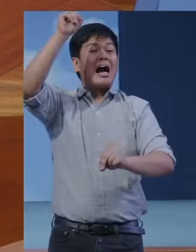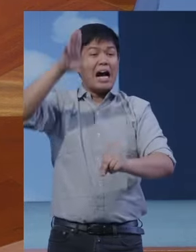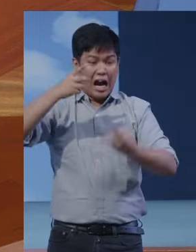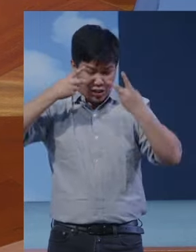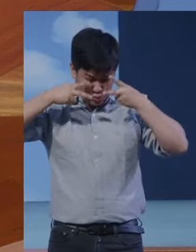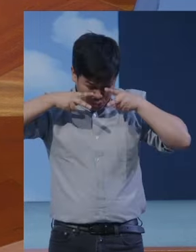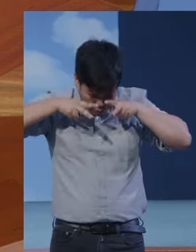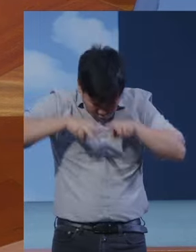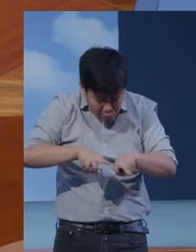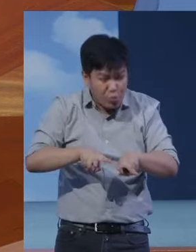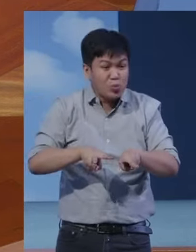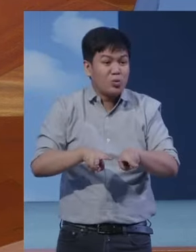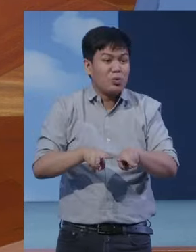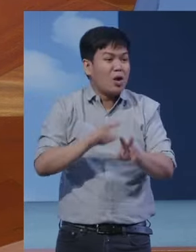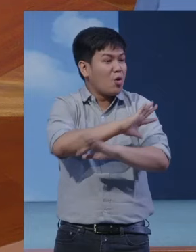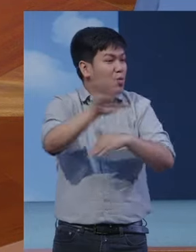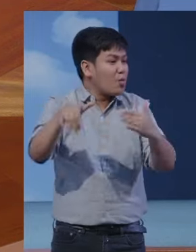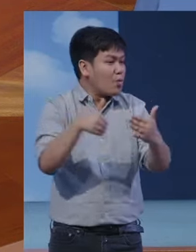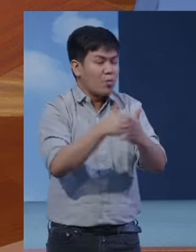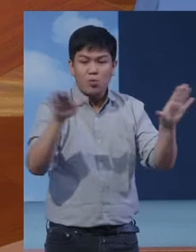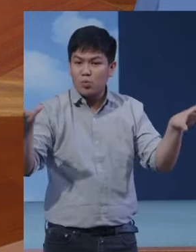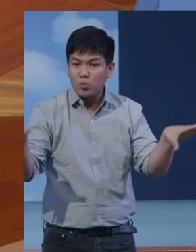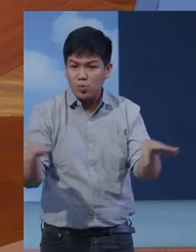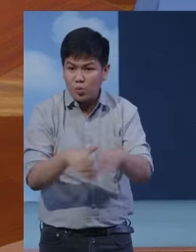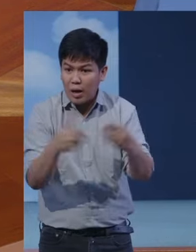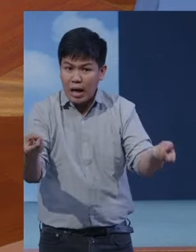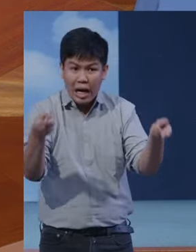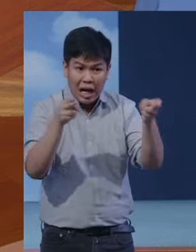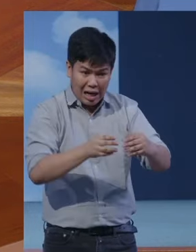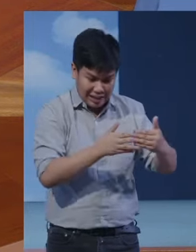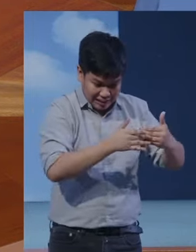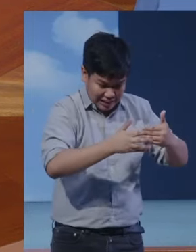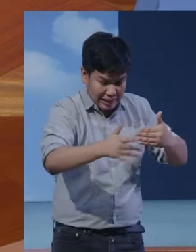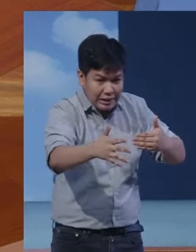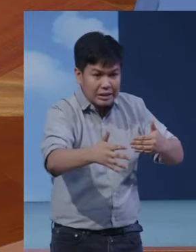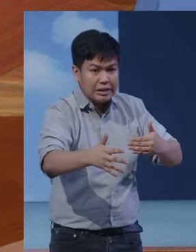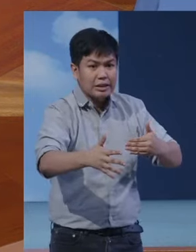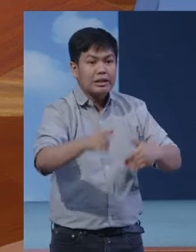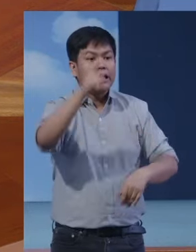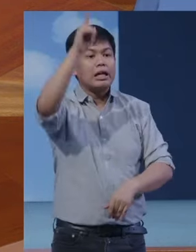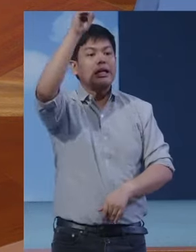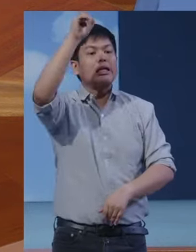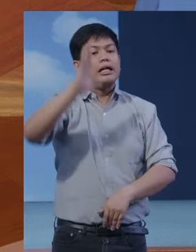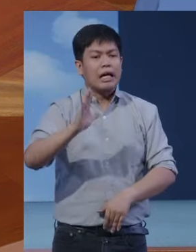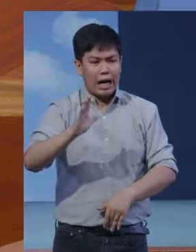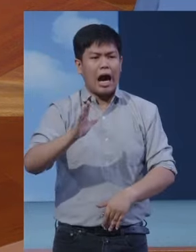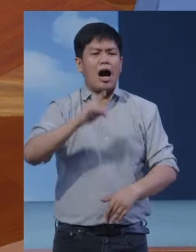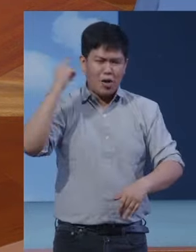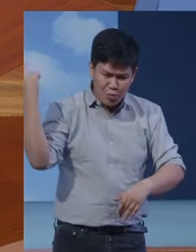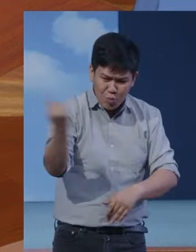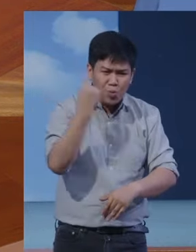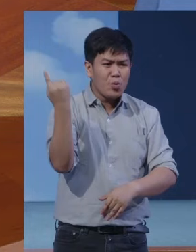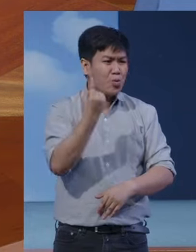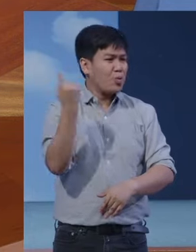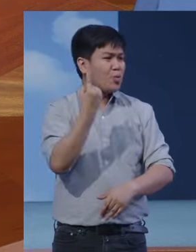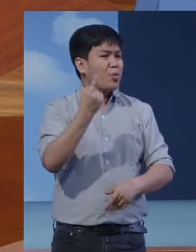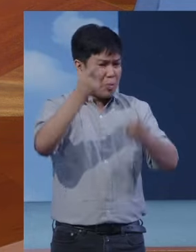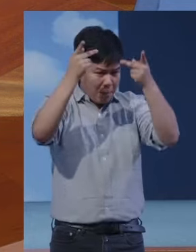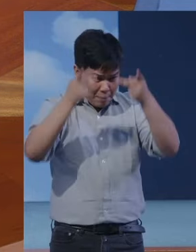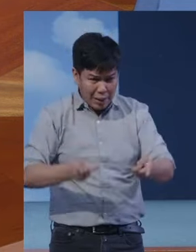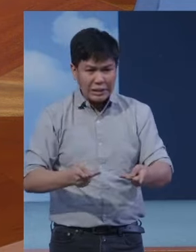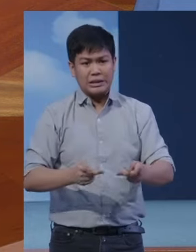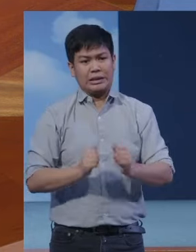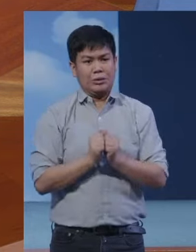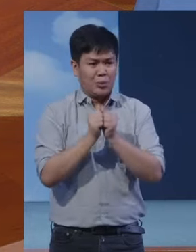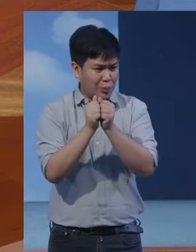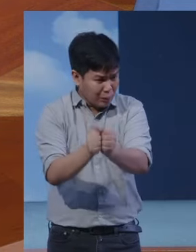nag-off at sa lahat ng kasal pagkatapos non ang Diyos ay palaging present lalo